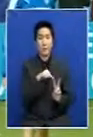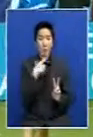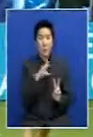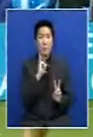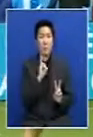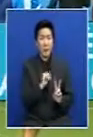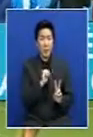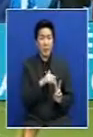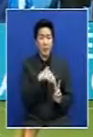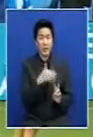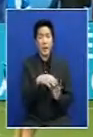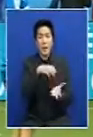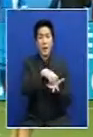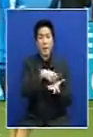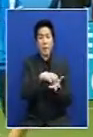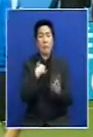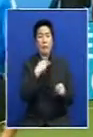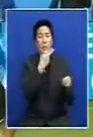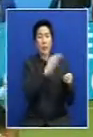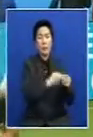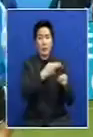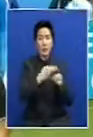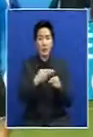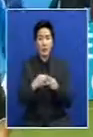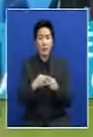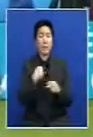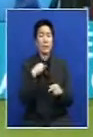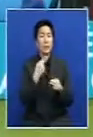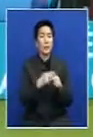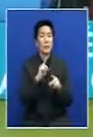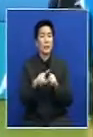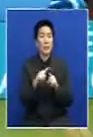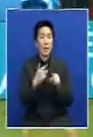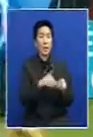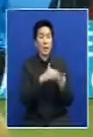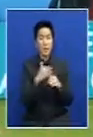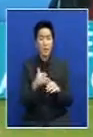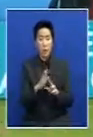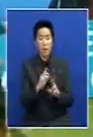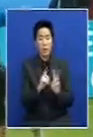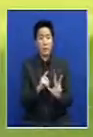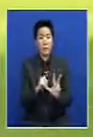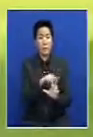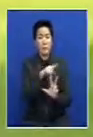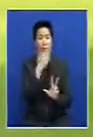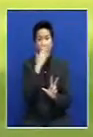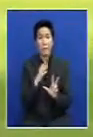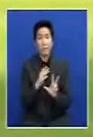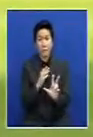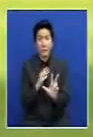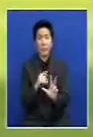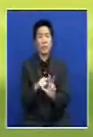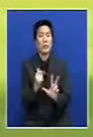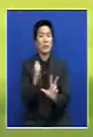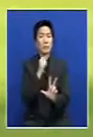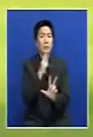เป็นตัวหลักด้านกลางมียูลาสคุสก้านะครับประสานงานร่วมกับแพทริกโกลซอฟสกี้แนวรุกใช้3ประสานคือระบบมาร์คมา